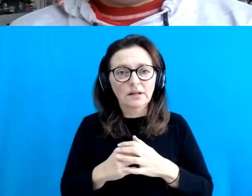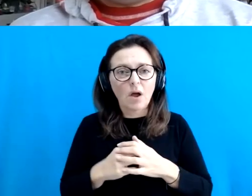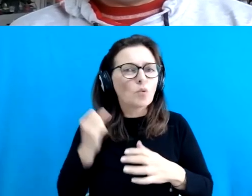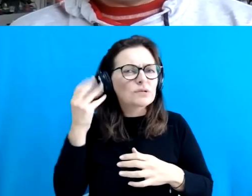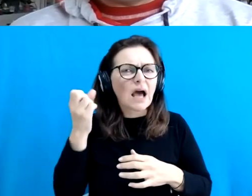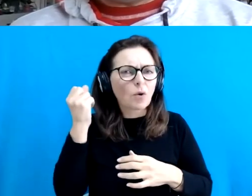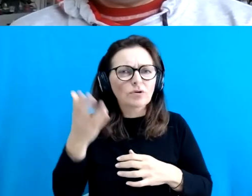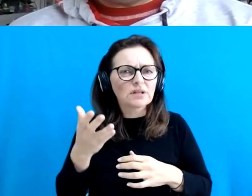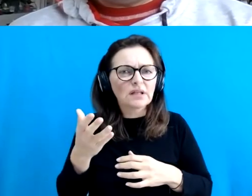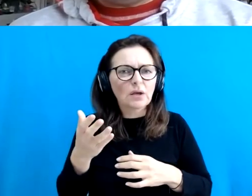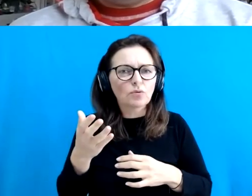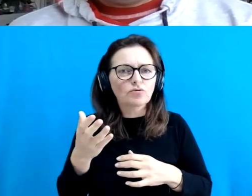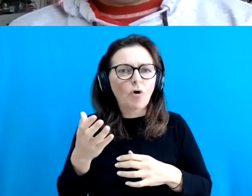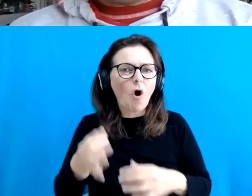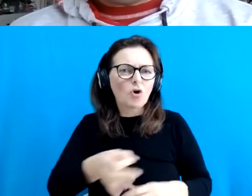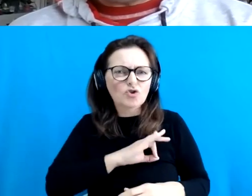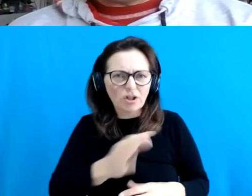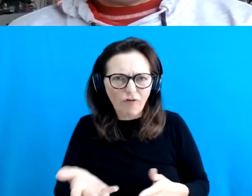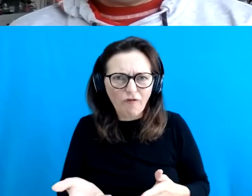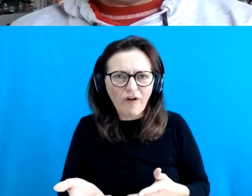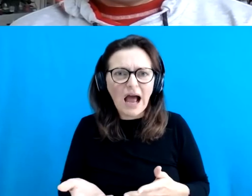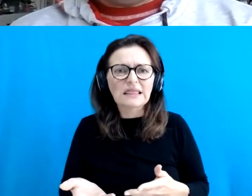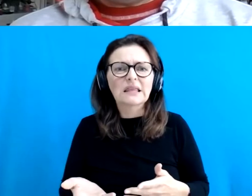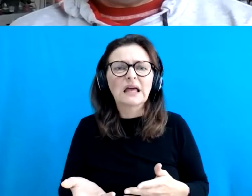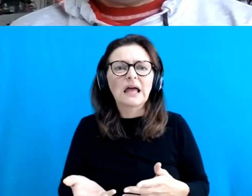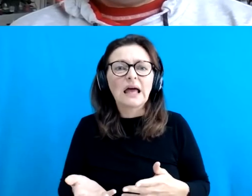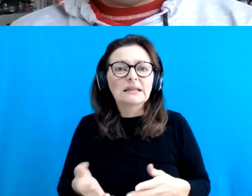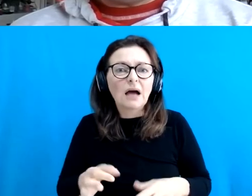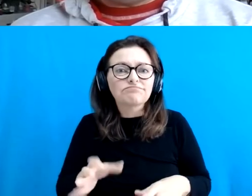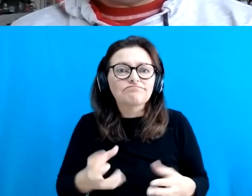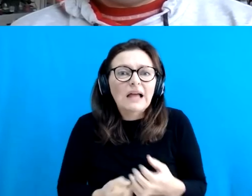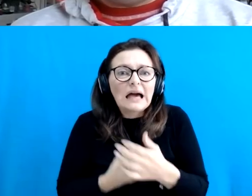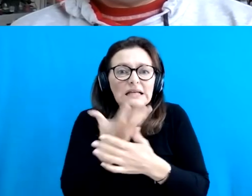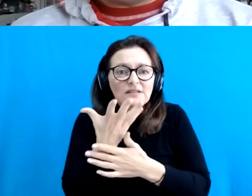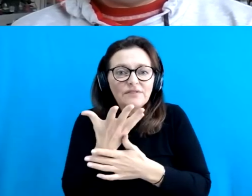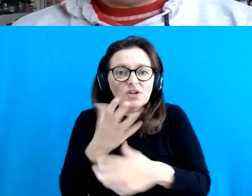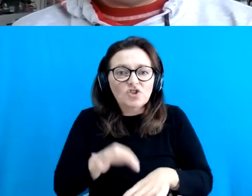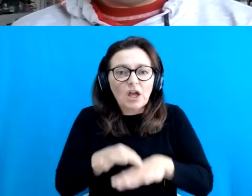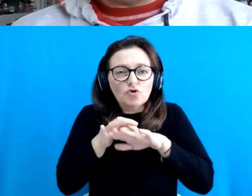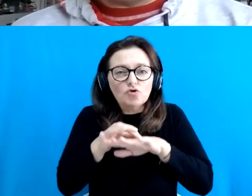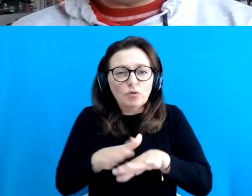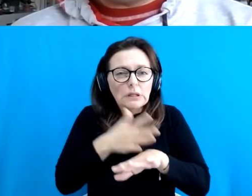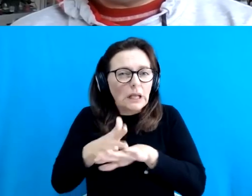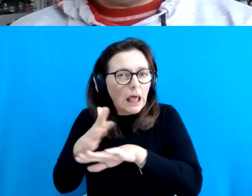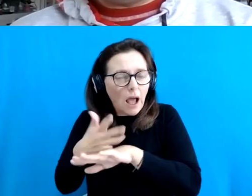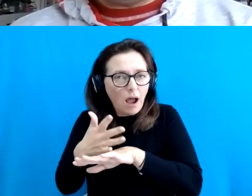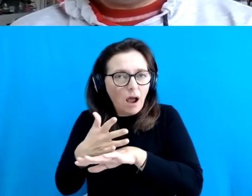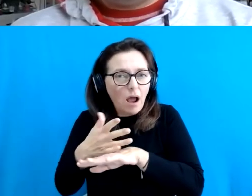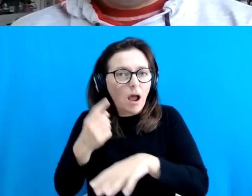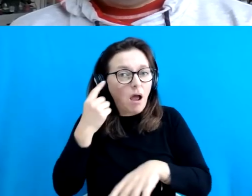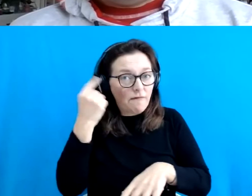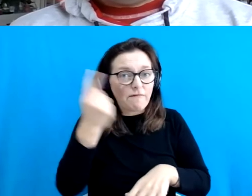vsakodnevno žrtvovati, da razvijaš ta čutila, ker vid tudi vemo, koliko pomeni.